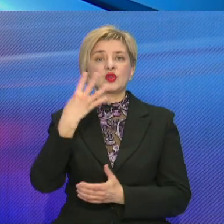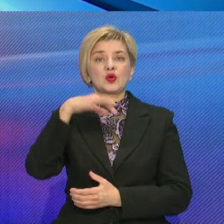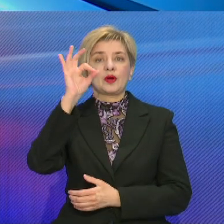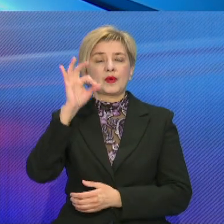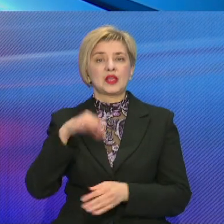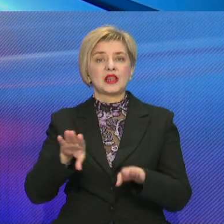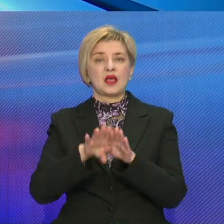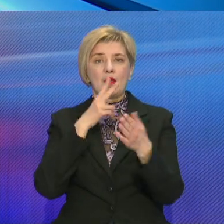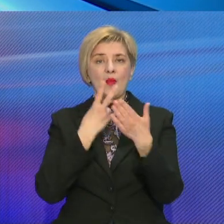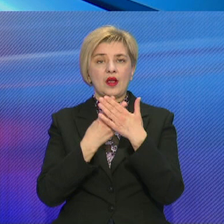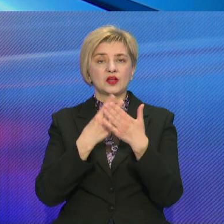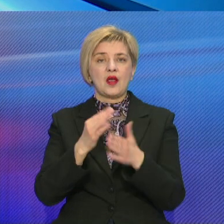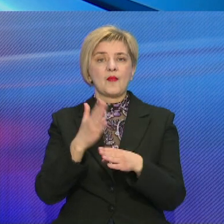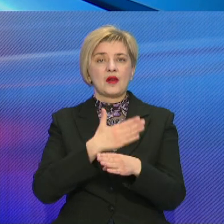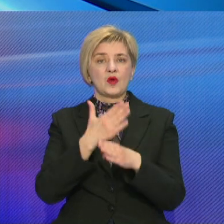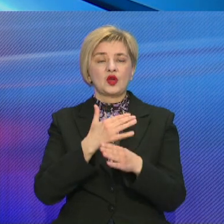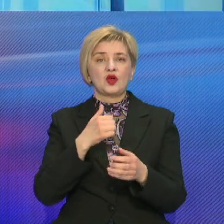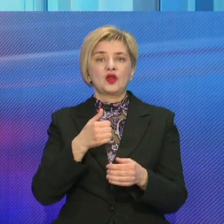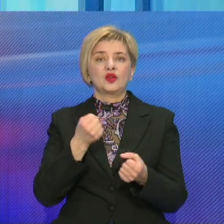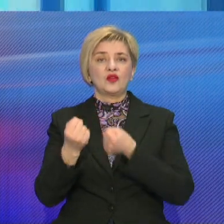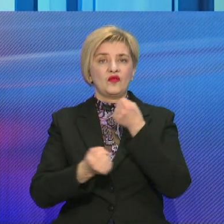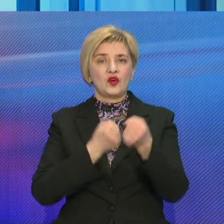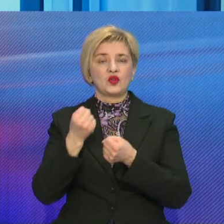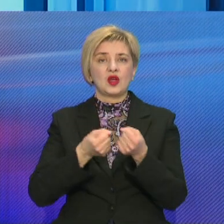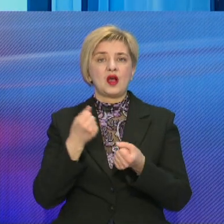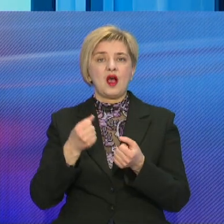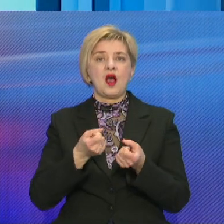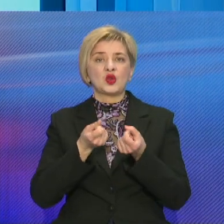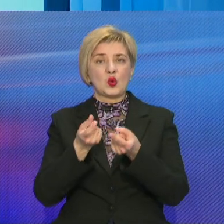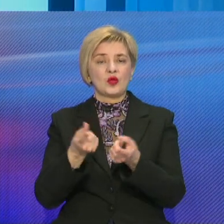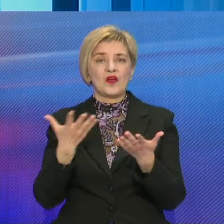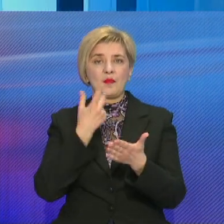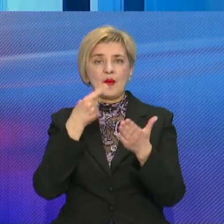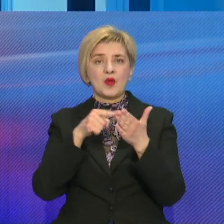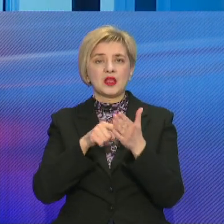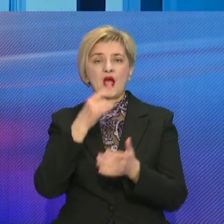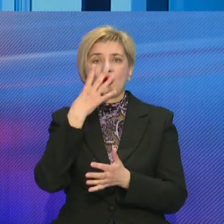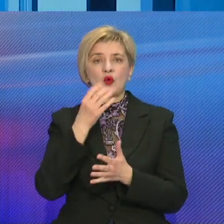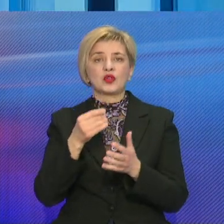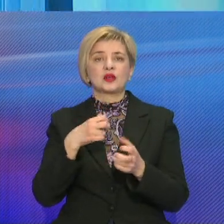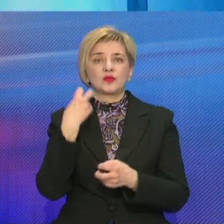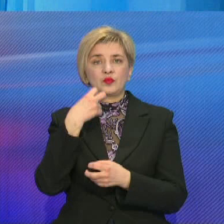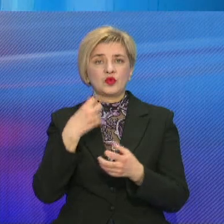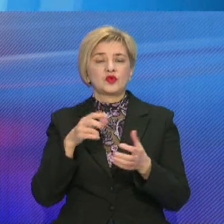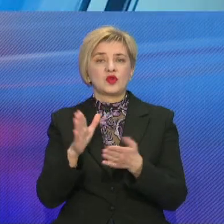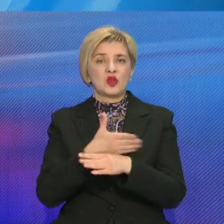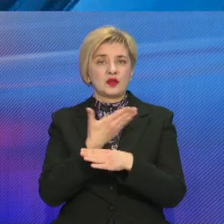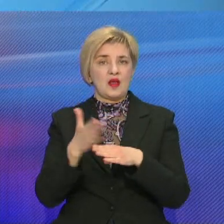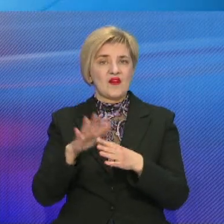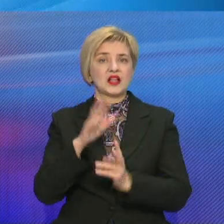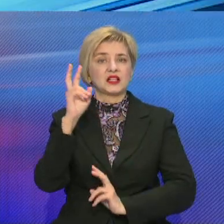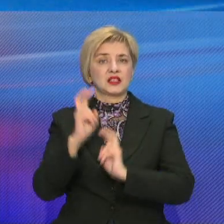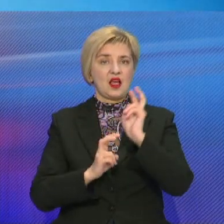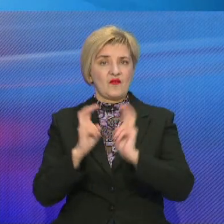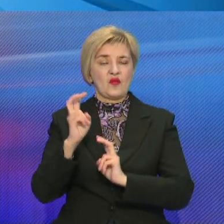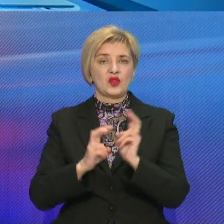40% – такий показчик перепрацовки твердих комунальних відходів, які трапляють на Гродінський сміттєсортувальний завод. Досягнути такої планки